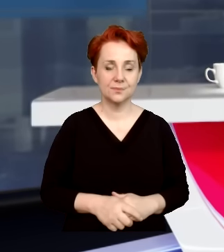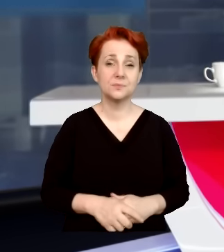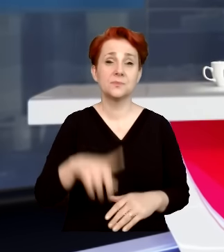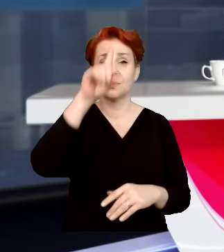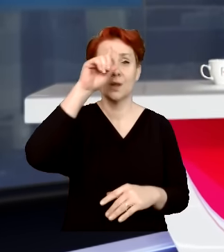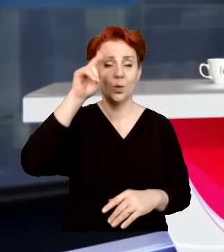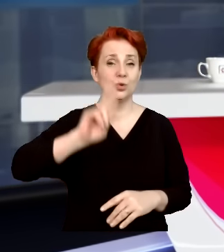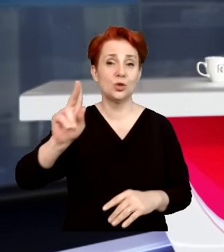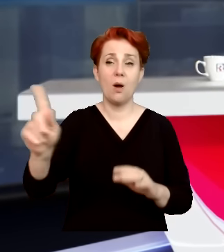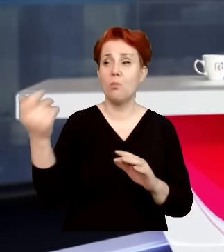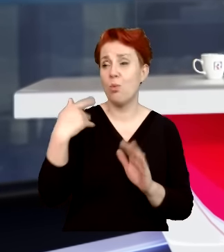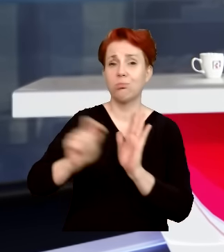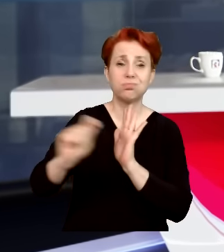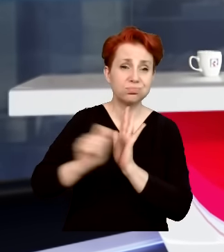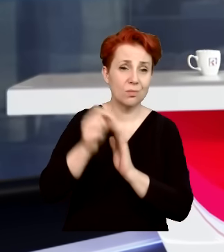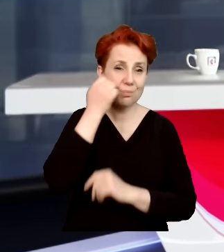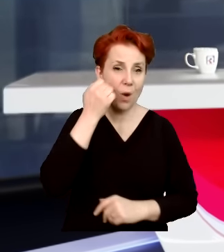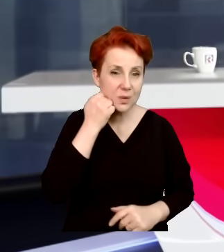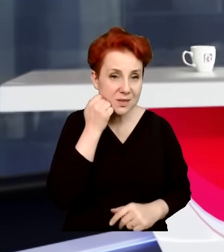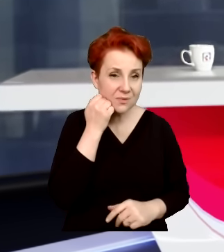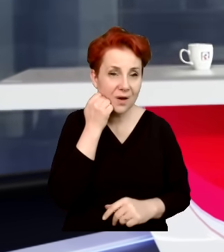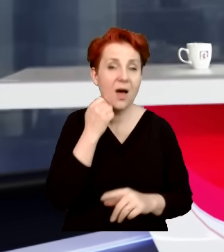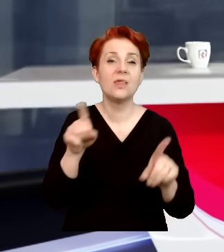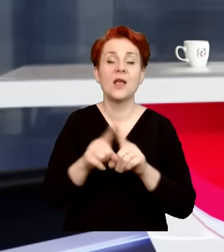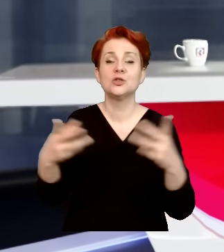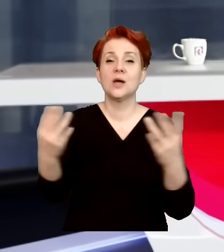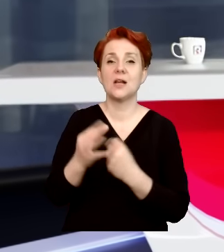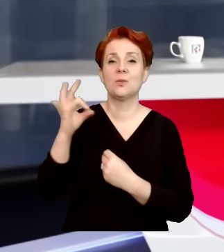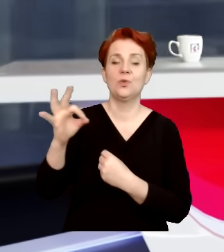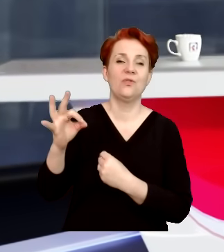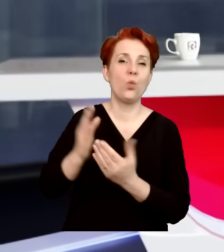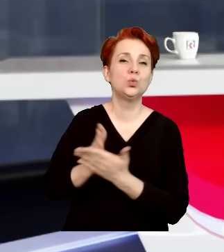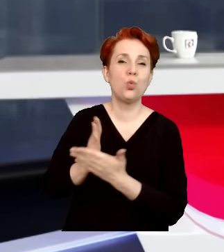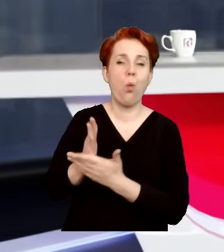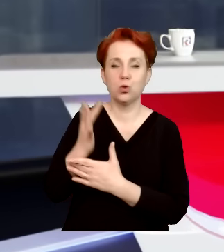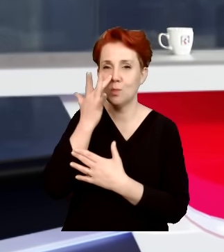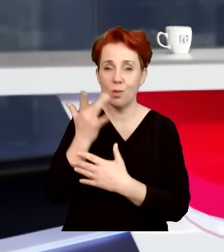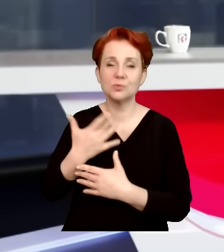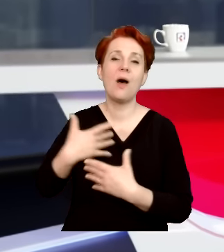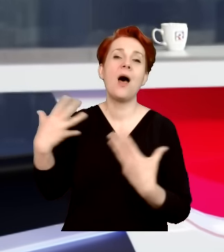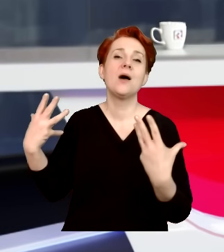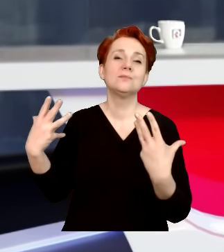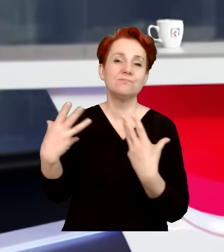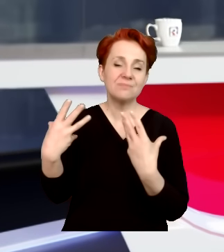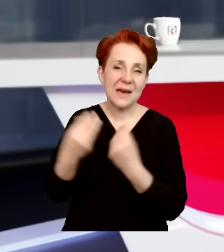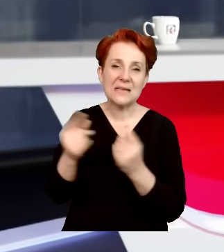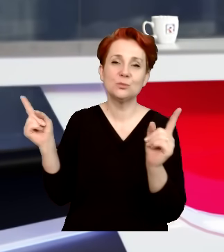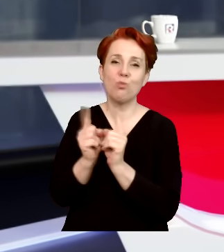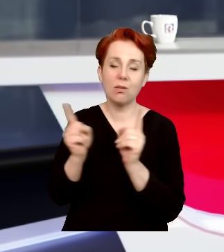jeździli do Moskwy. To są ci ludzie, którzy ze służbami rosyjskimi spotykali się i pili wódkę. No właśnie. I teraz